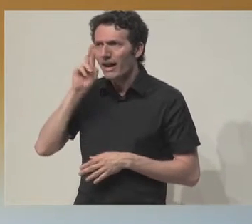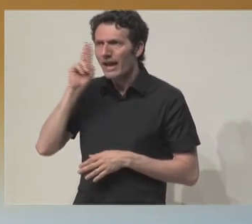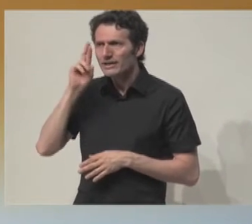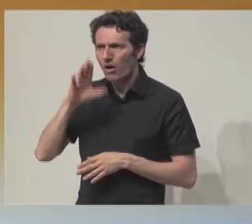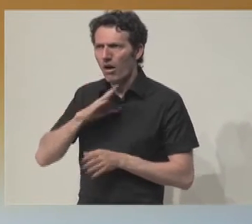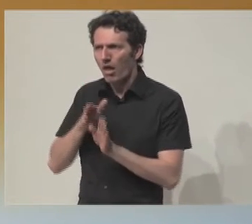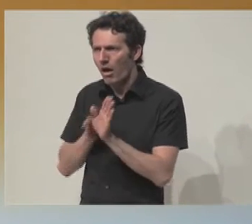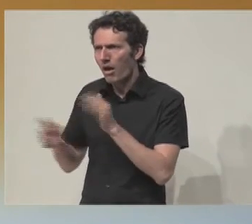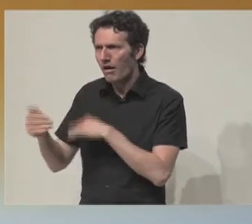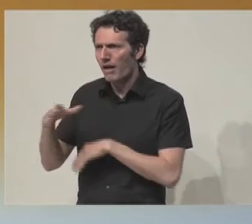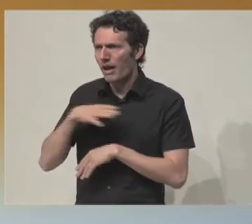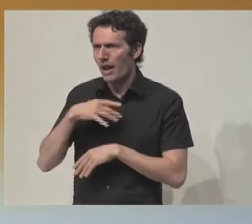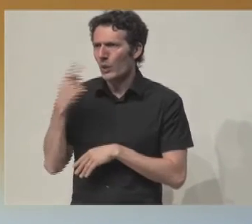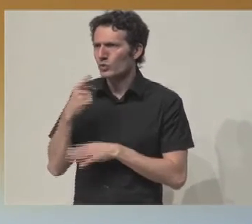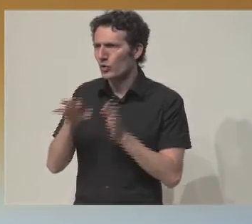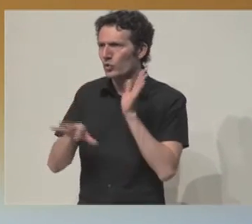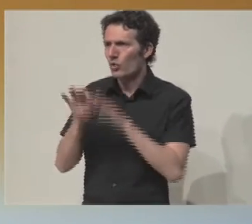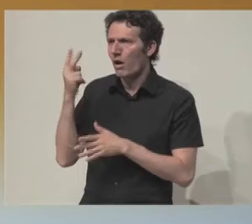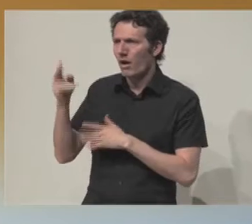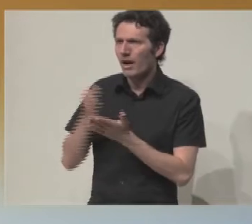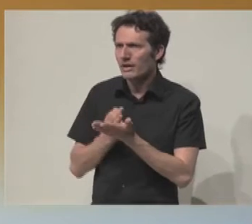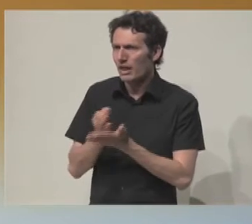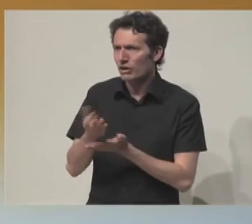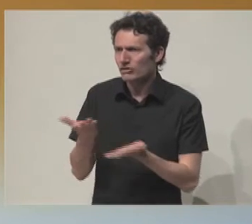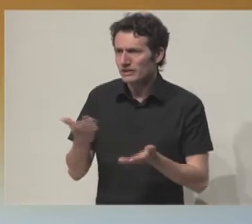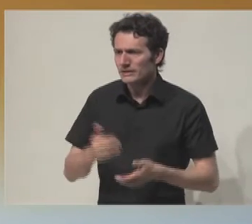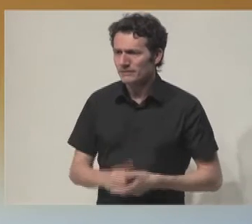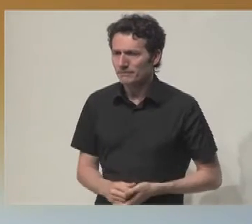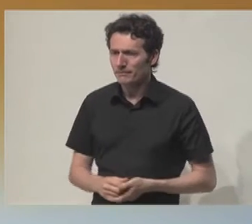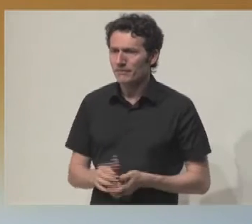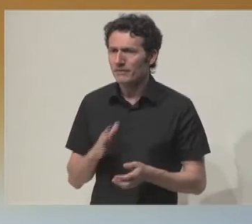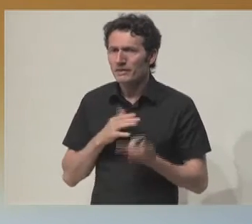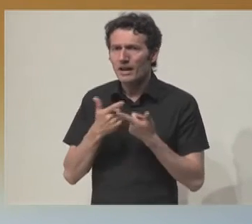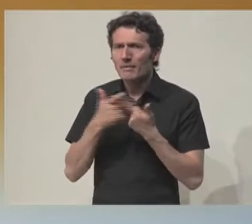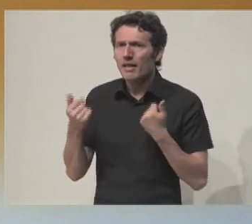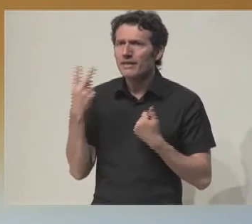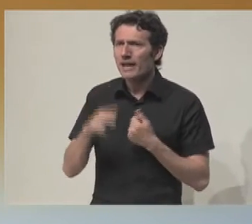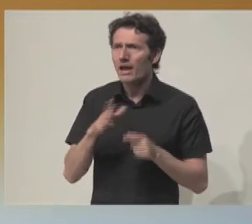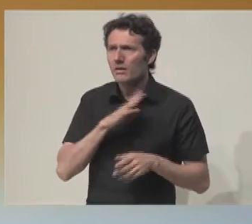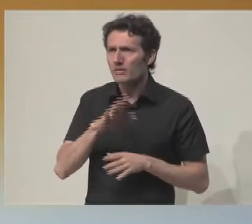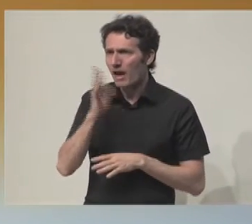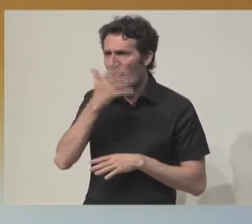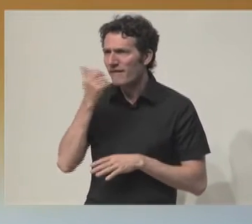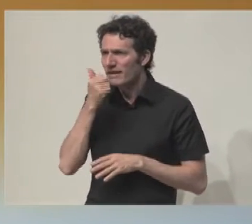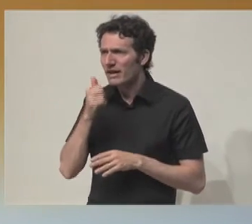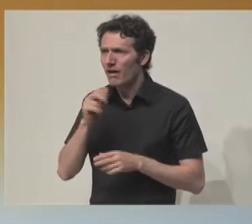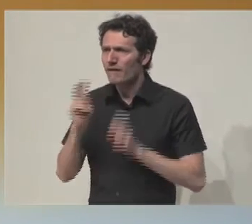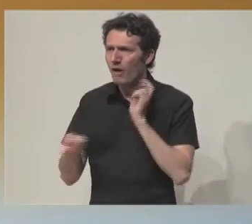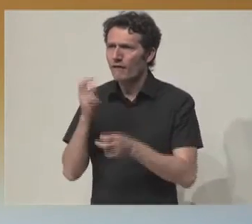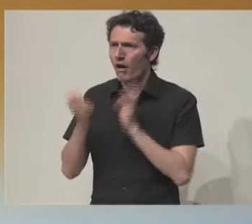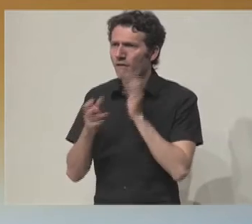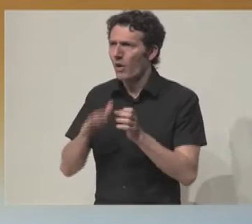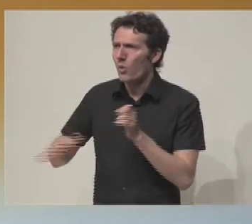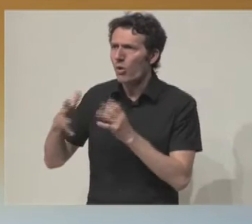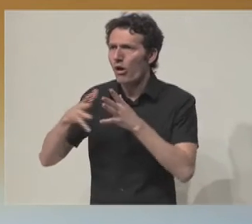à ce choix un strates stratégique les matières premières de l'afrique on les pille et qu'ils épient ce sont les grandes